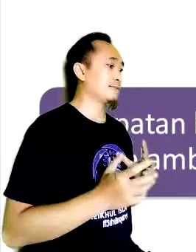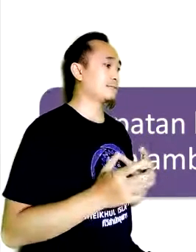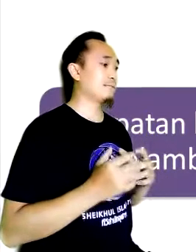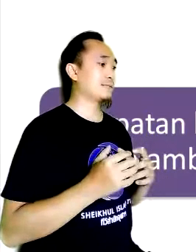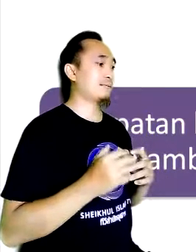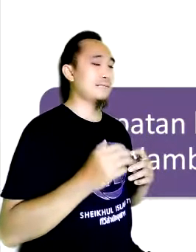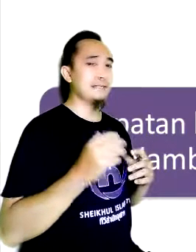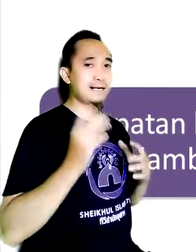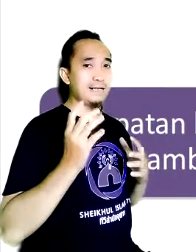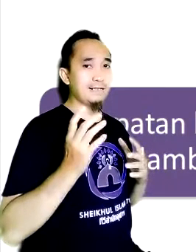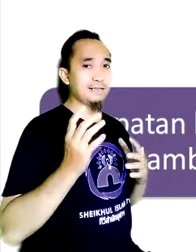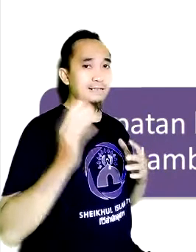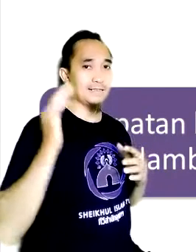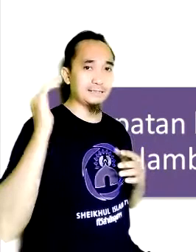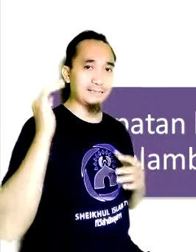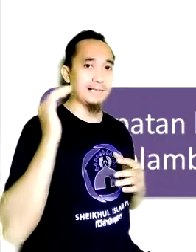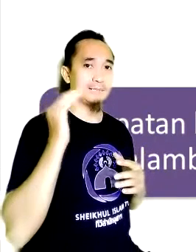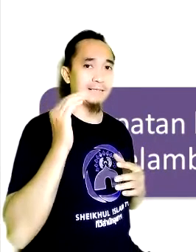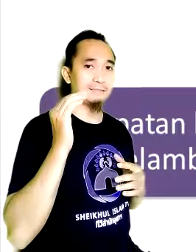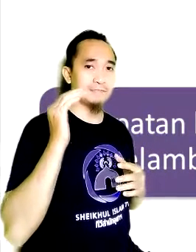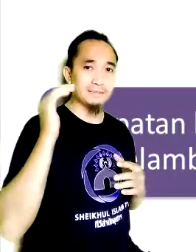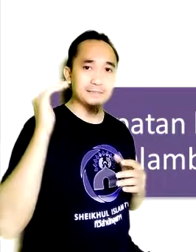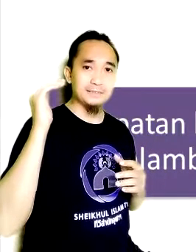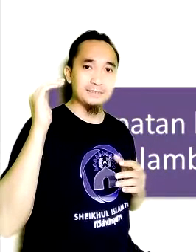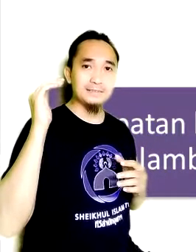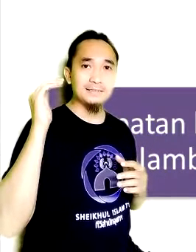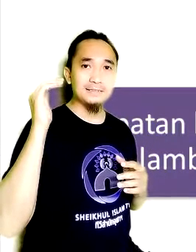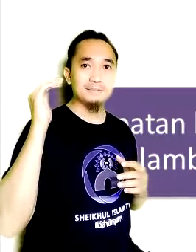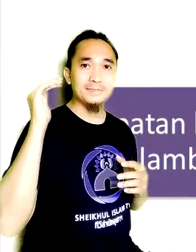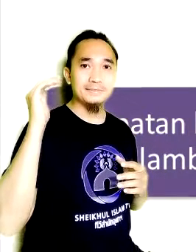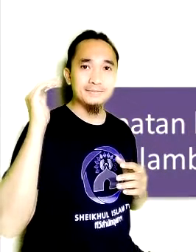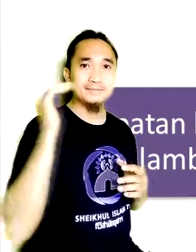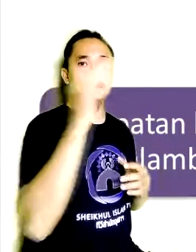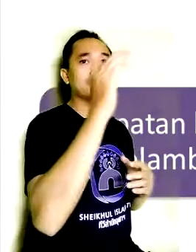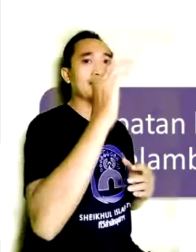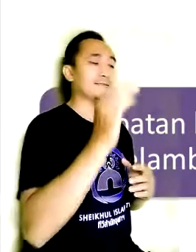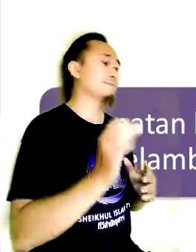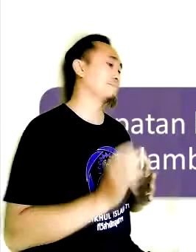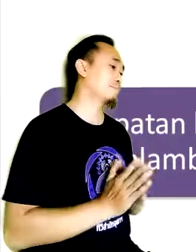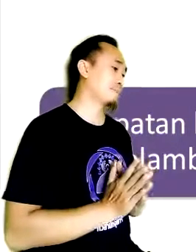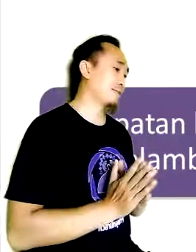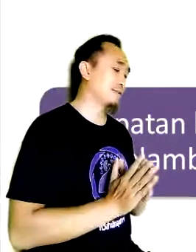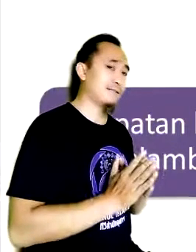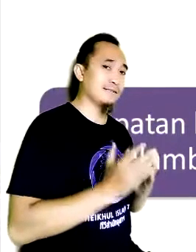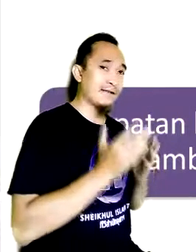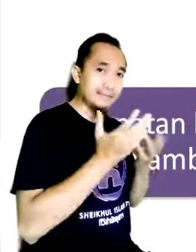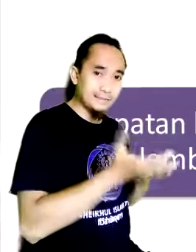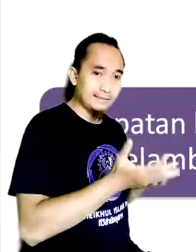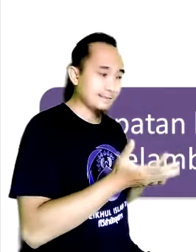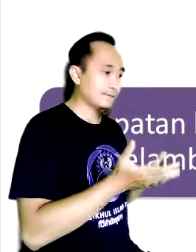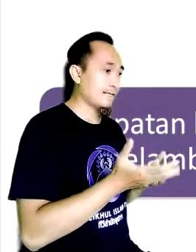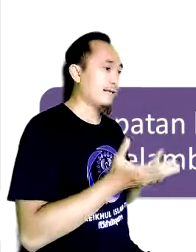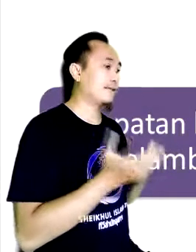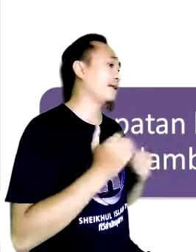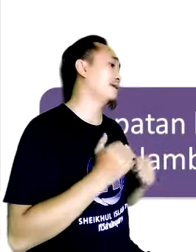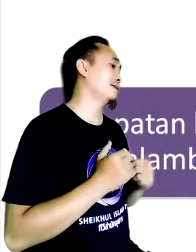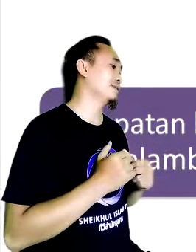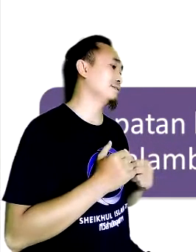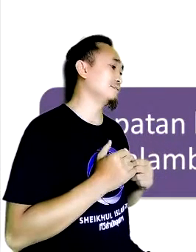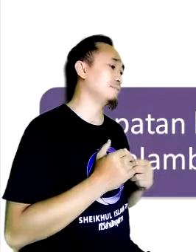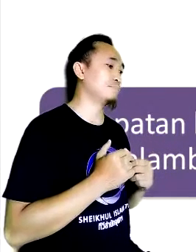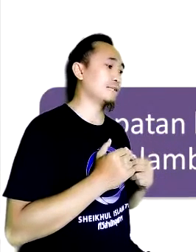dan kecepatan benda yang tadinya lambat bisa menjadi lebih cepat. Nah, ini